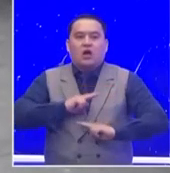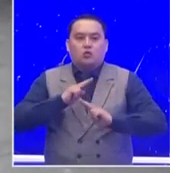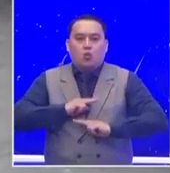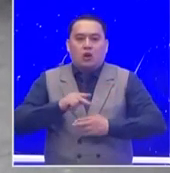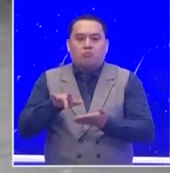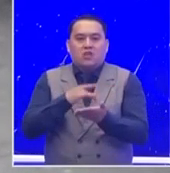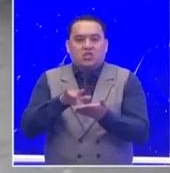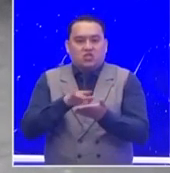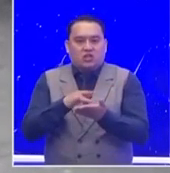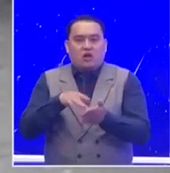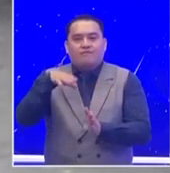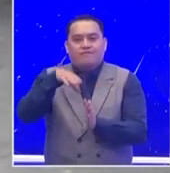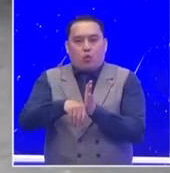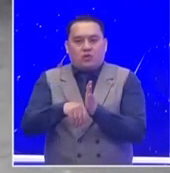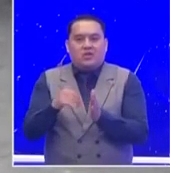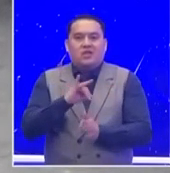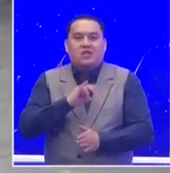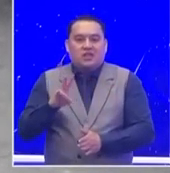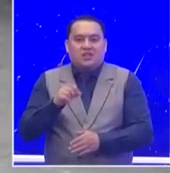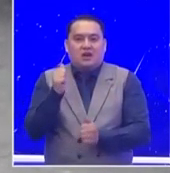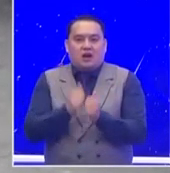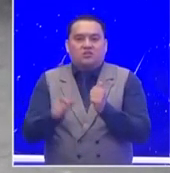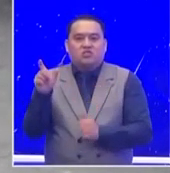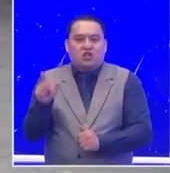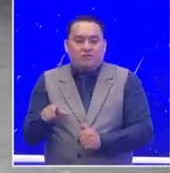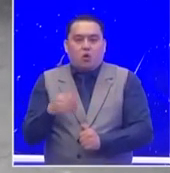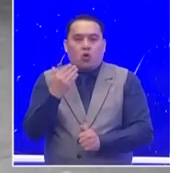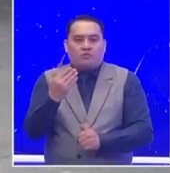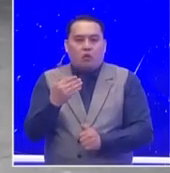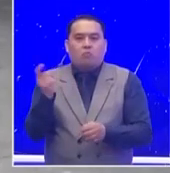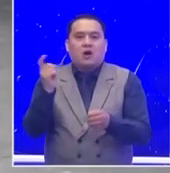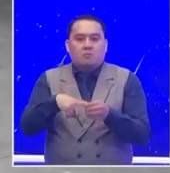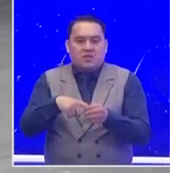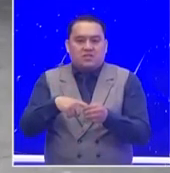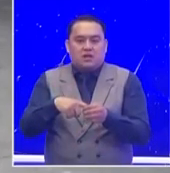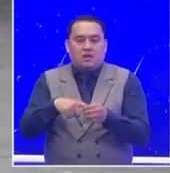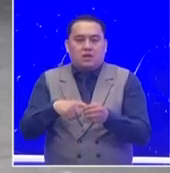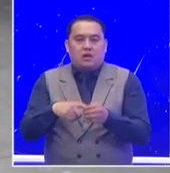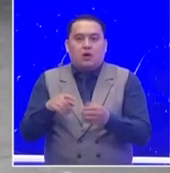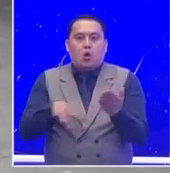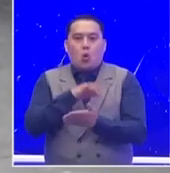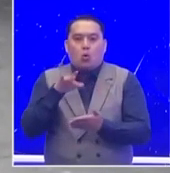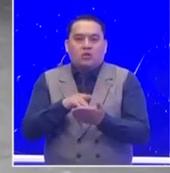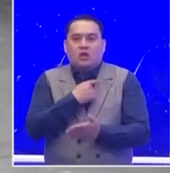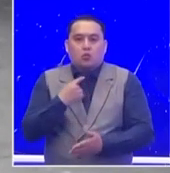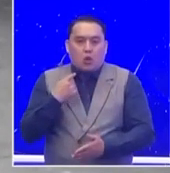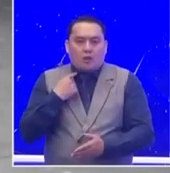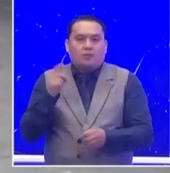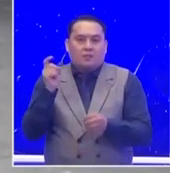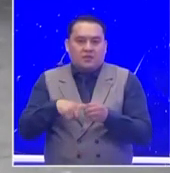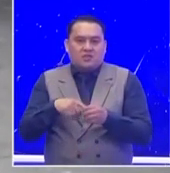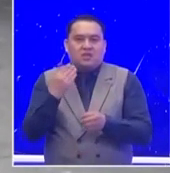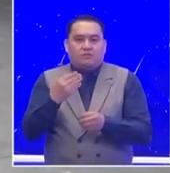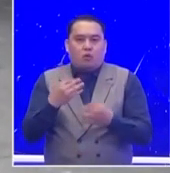планшеты, когда вводят ИН каждого гражданина, выходит его прописка. Вот, например, взять город Талдыкурган, если он прописан в Талдыкургане,